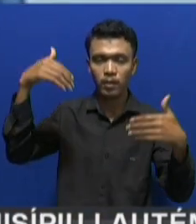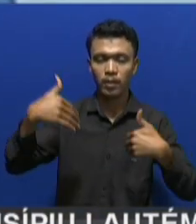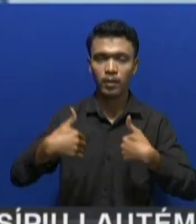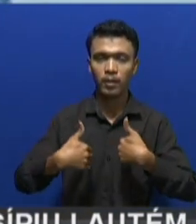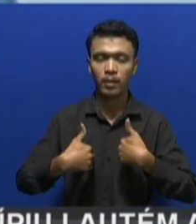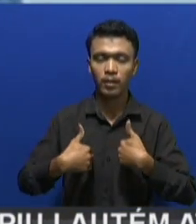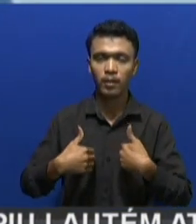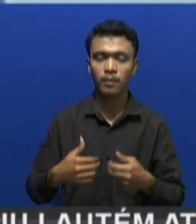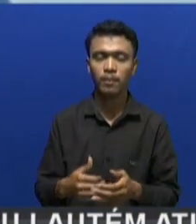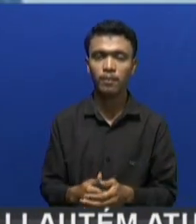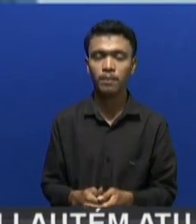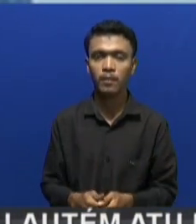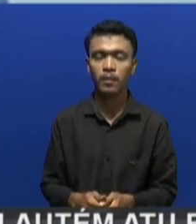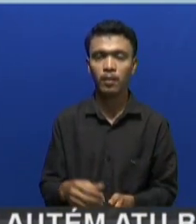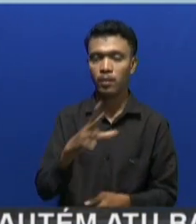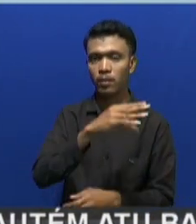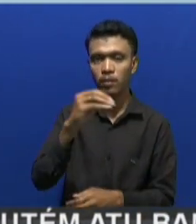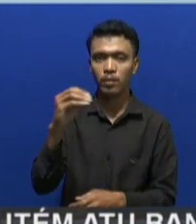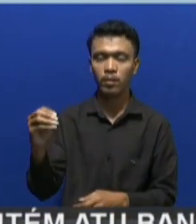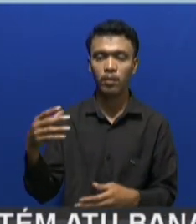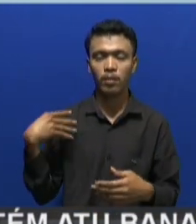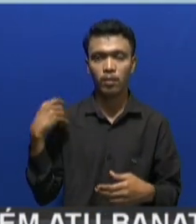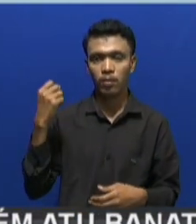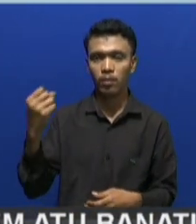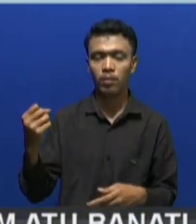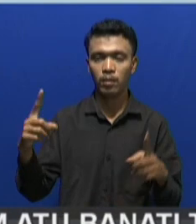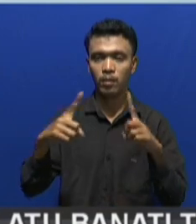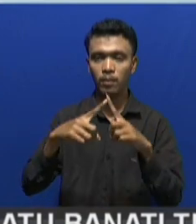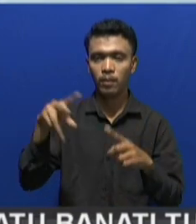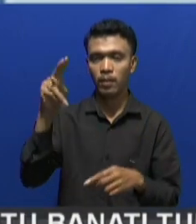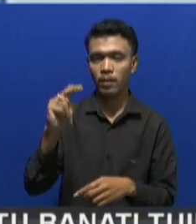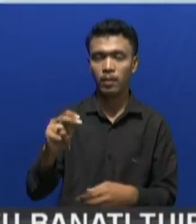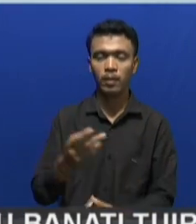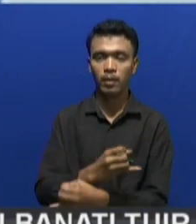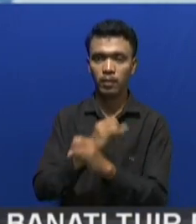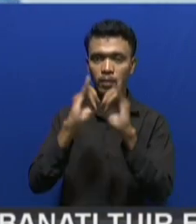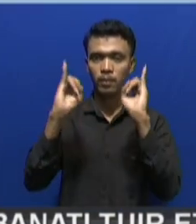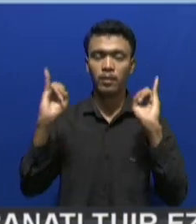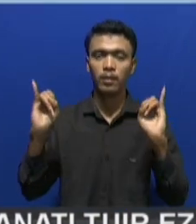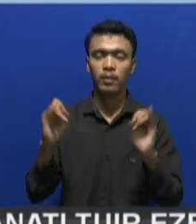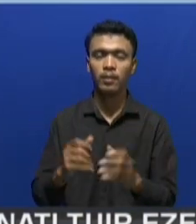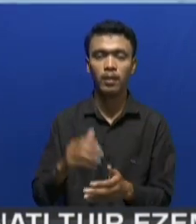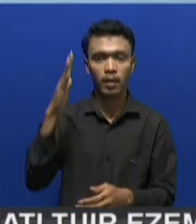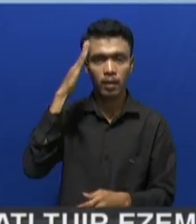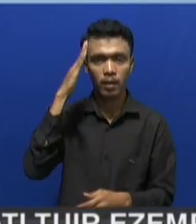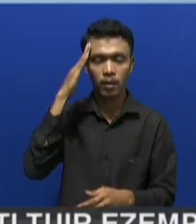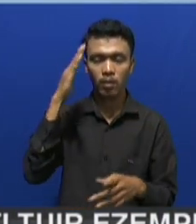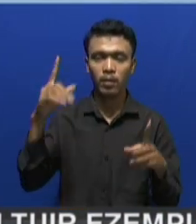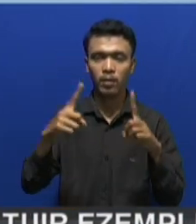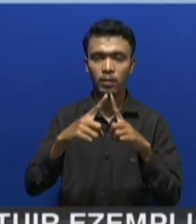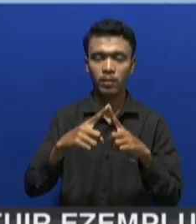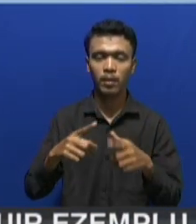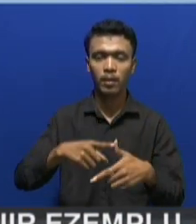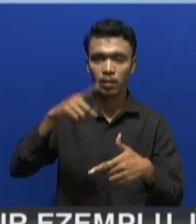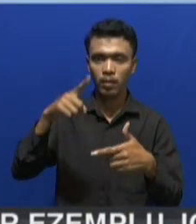Timor iha no, luta baninia ukun rasik ang. Hanoi ba kata